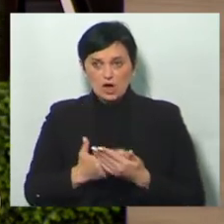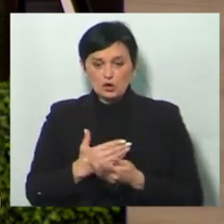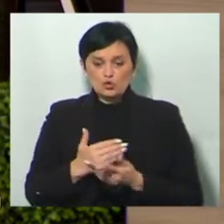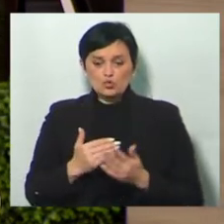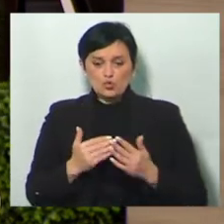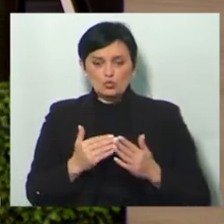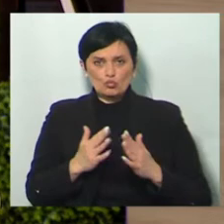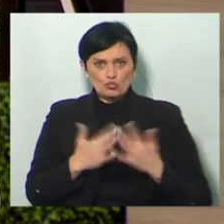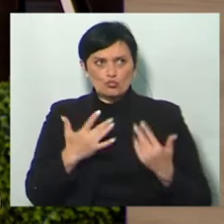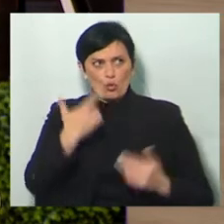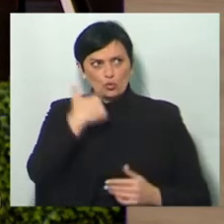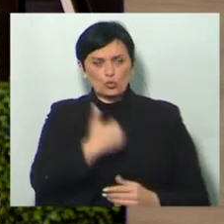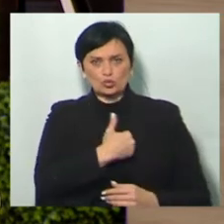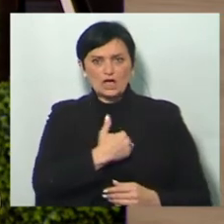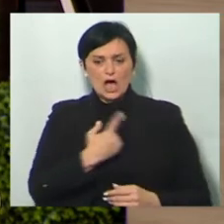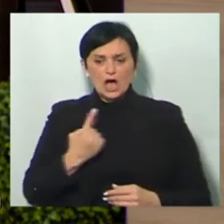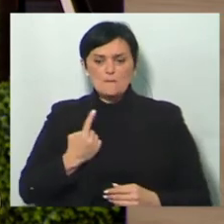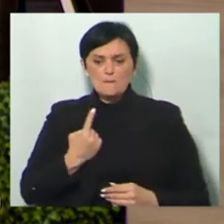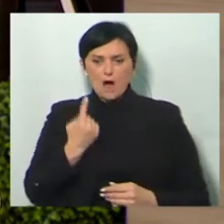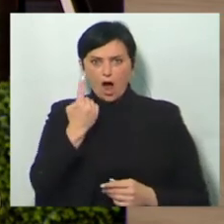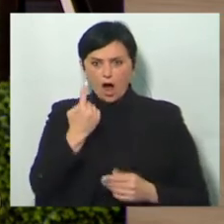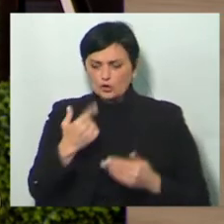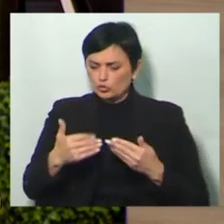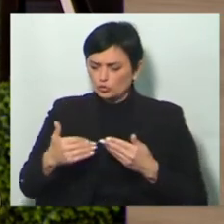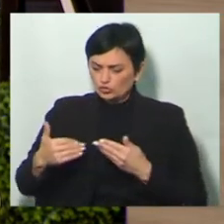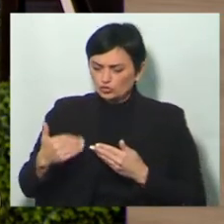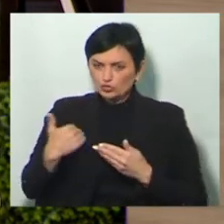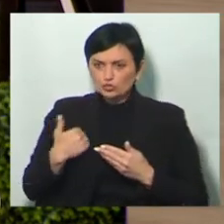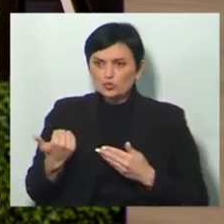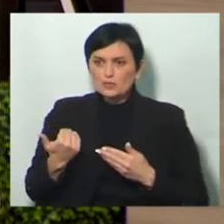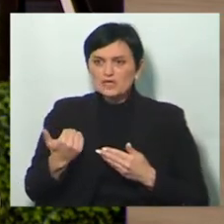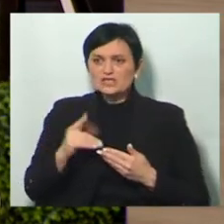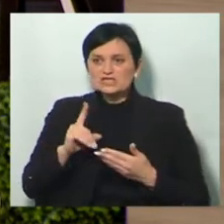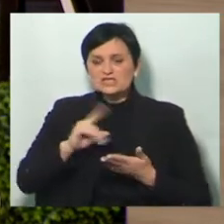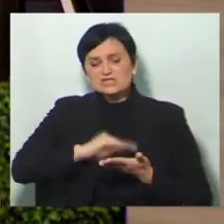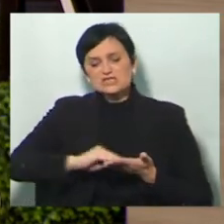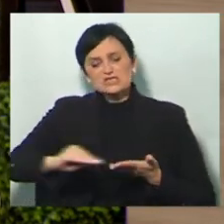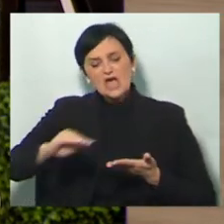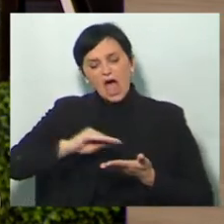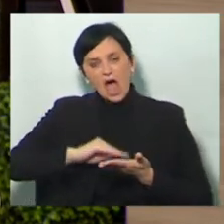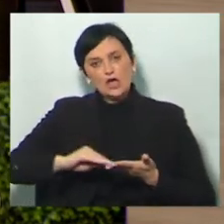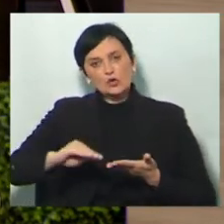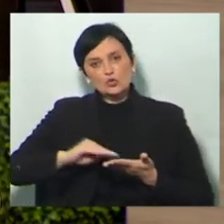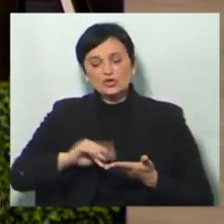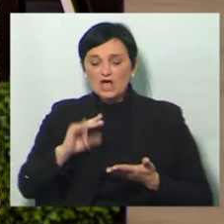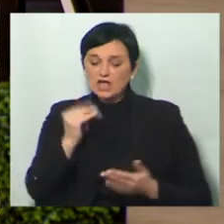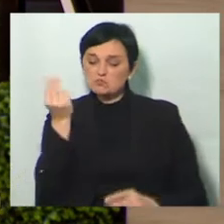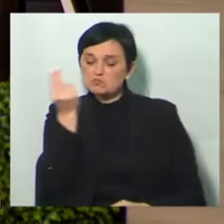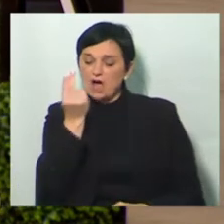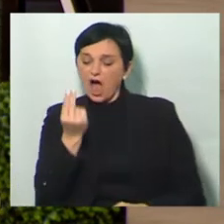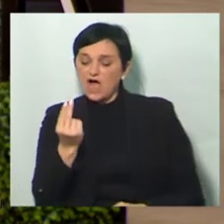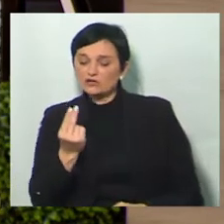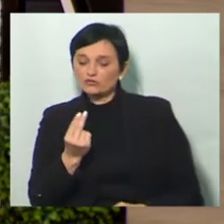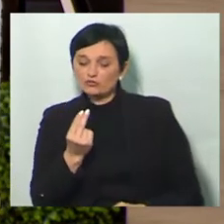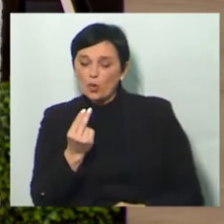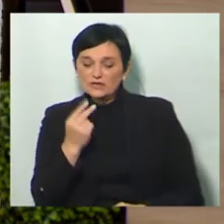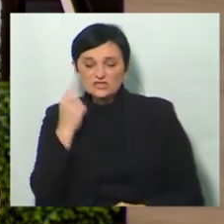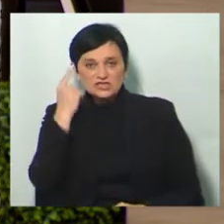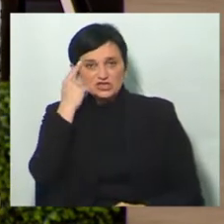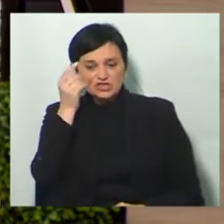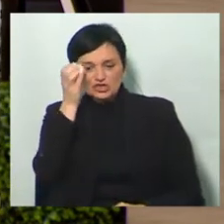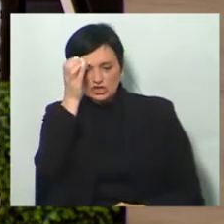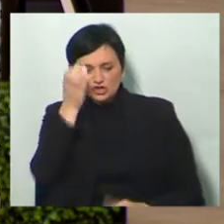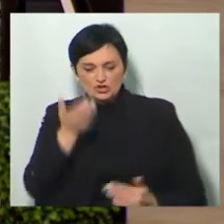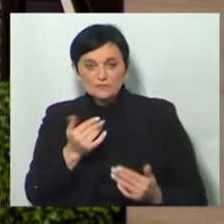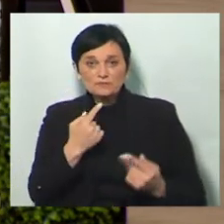მას მოთხოვნილება განმარტოების, რათა რაღაც მისი წერლური ნიჭი გამოვლინდეს, ან მხატვრობის, ან